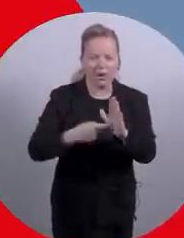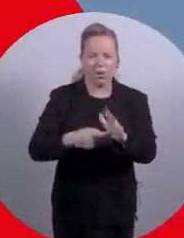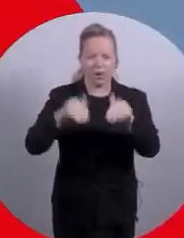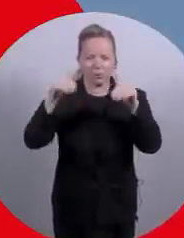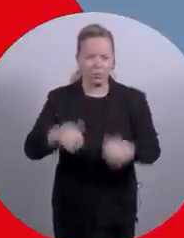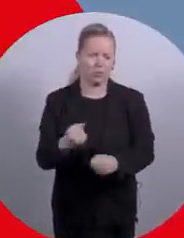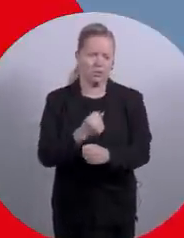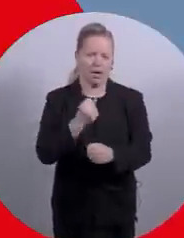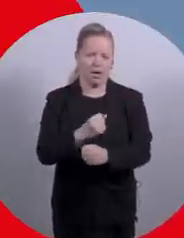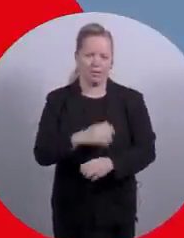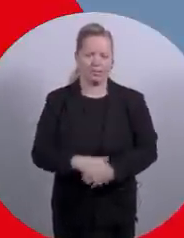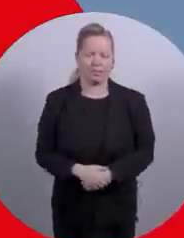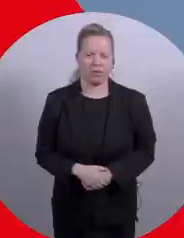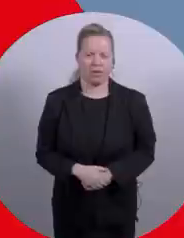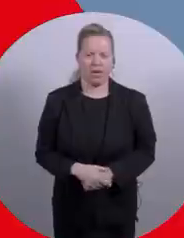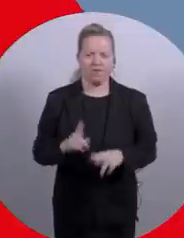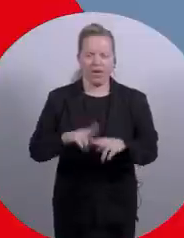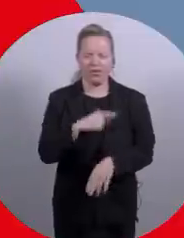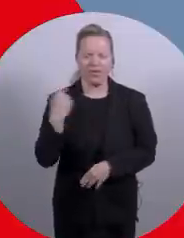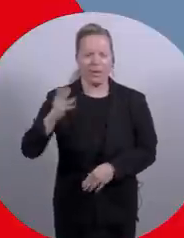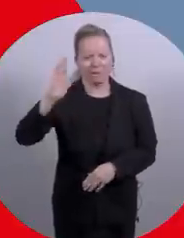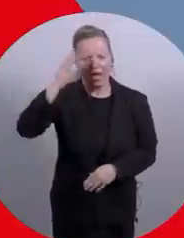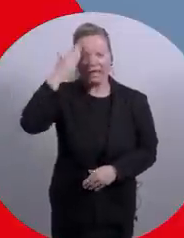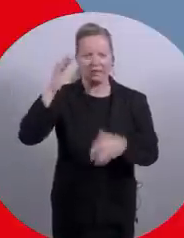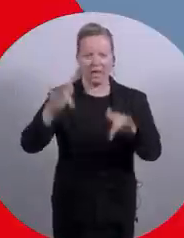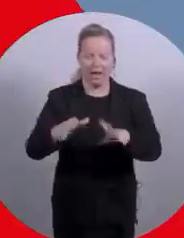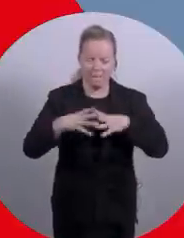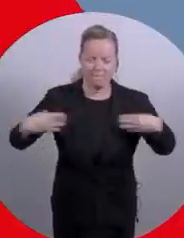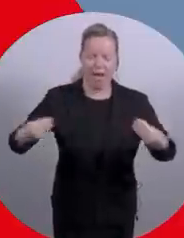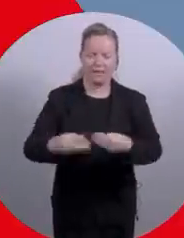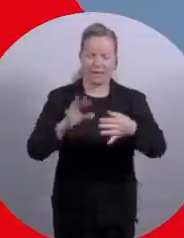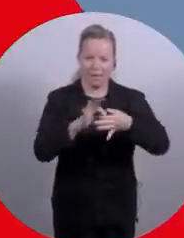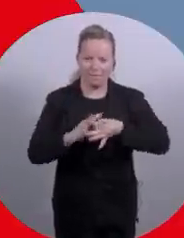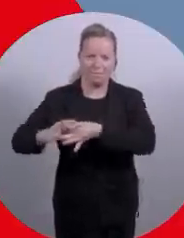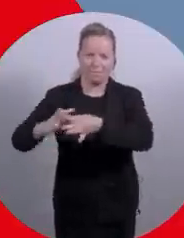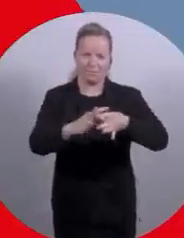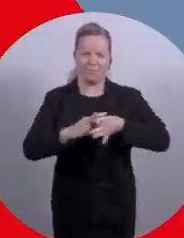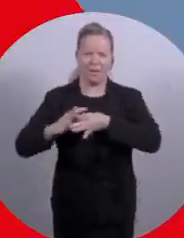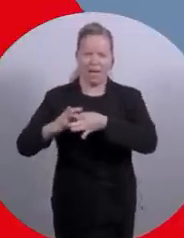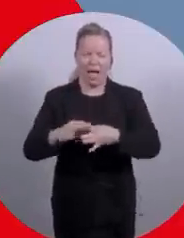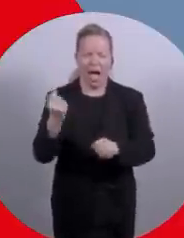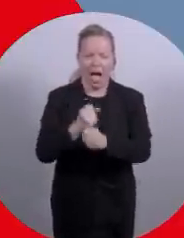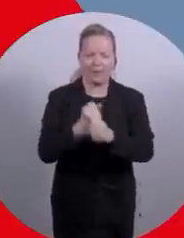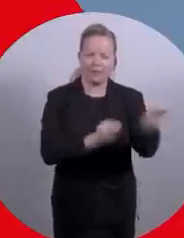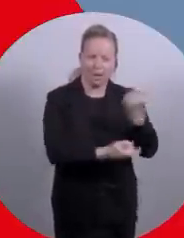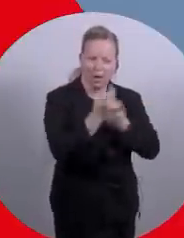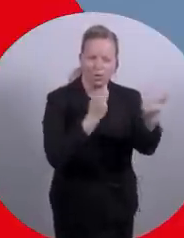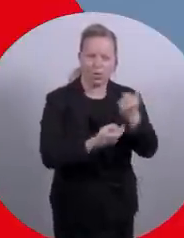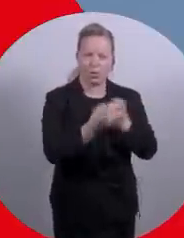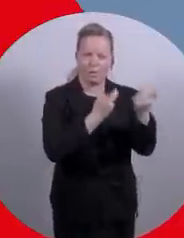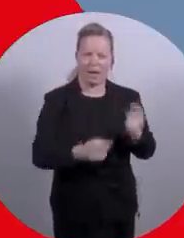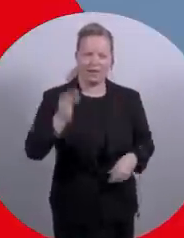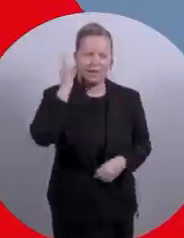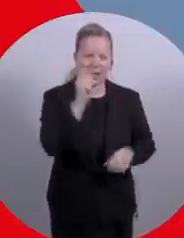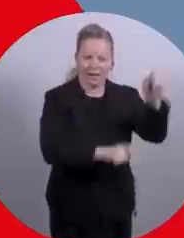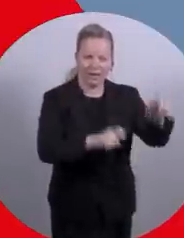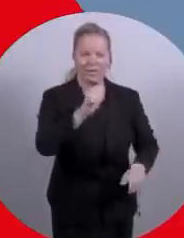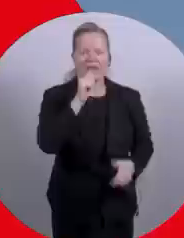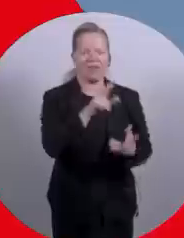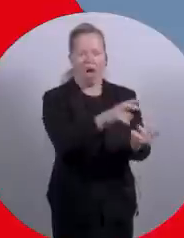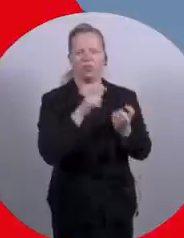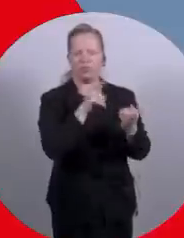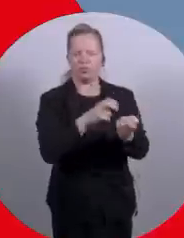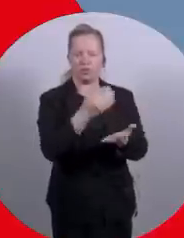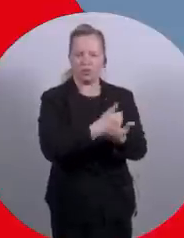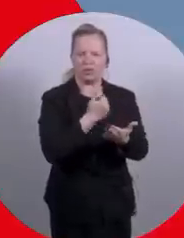wann wir dieses Bekenntnis haben gemeinsam alle miteinander das Arbeitsmigration und ArbeitsmigrantInnen nicht dazu ausgenutzt werden dass